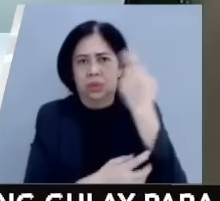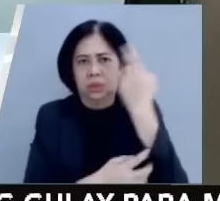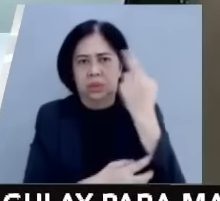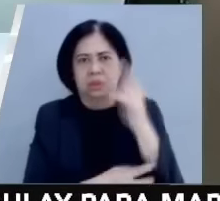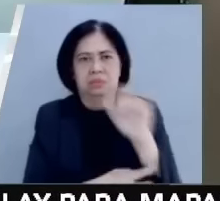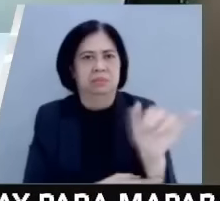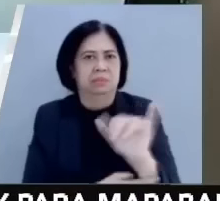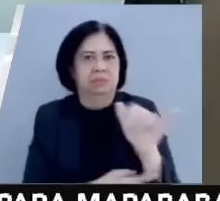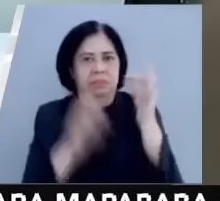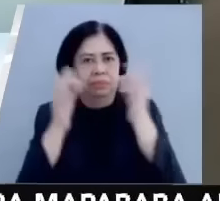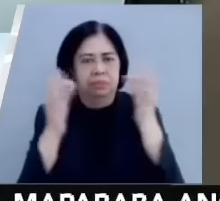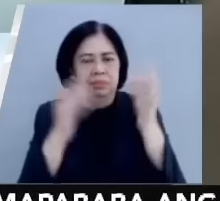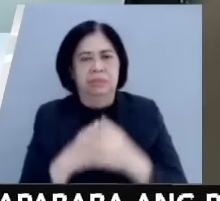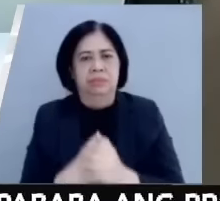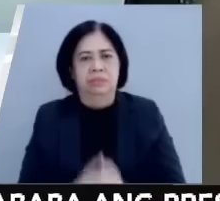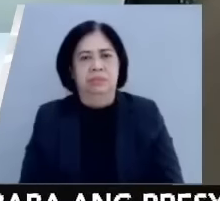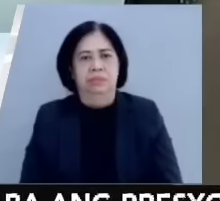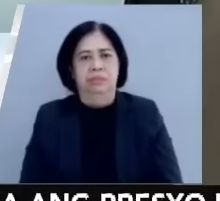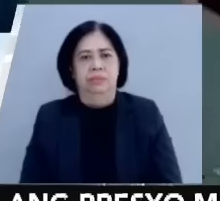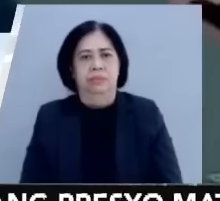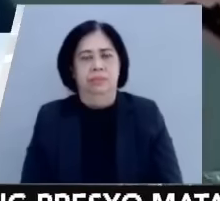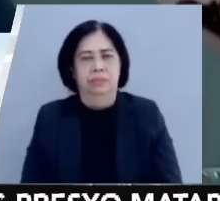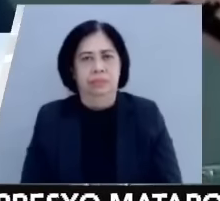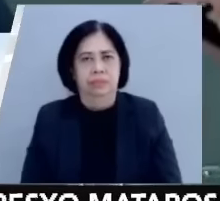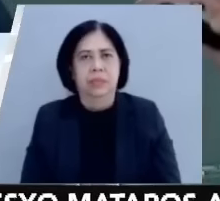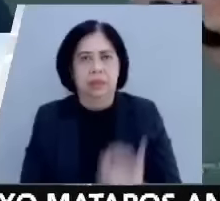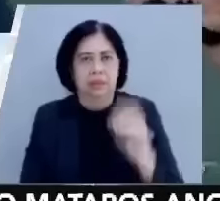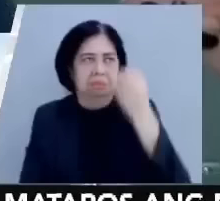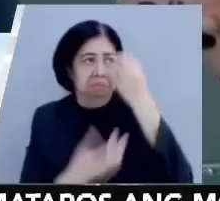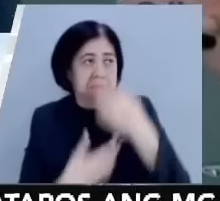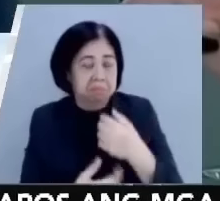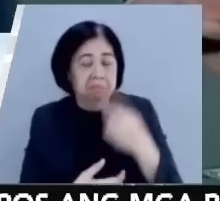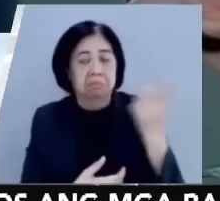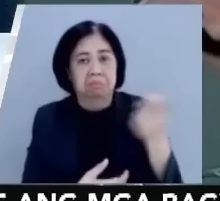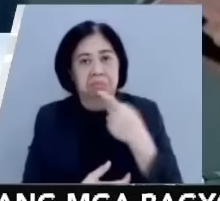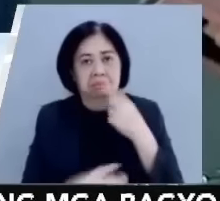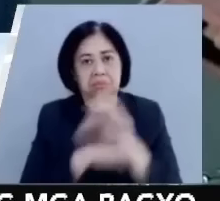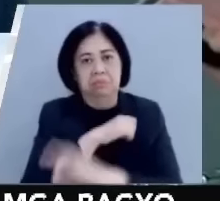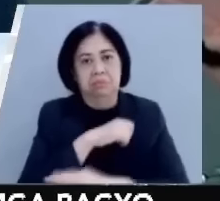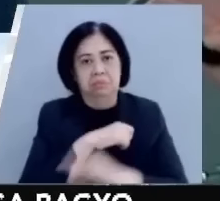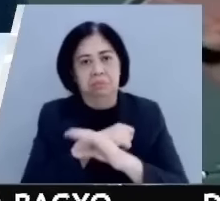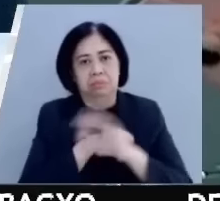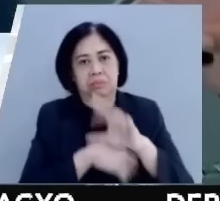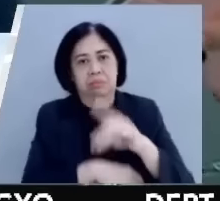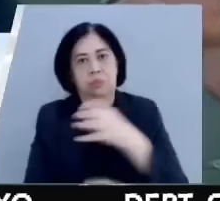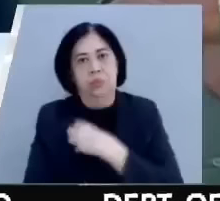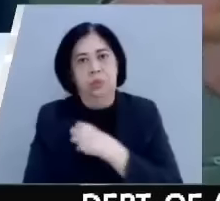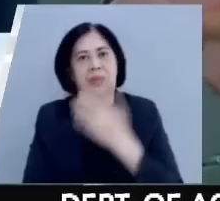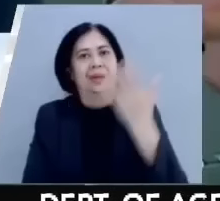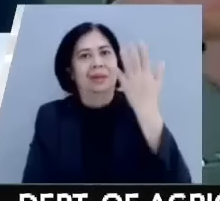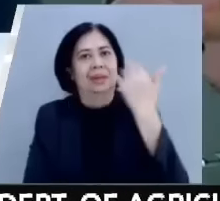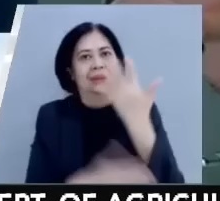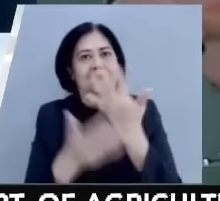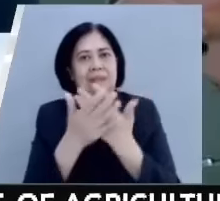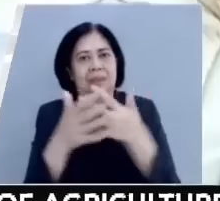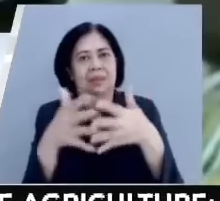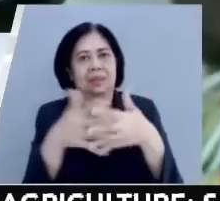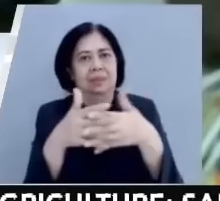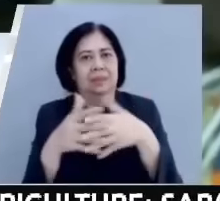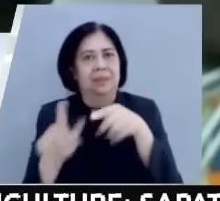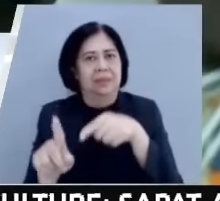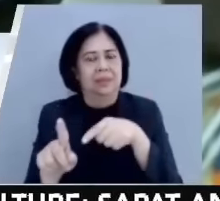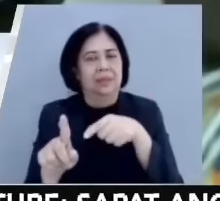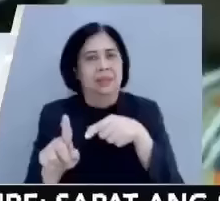drugs. Ayun lang po yung sinabi niya. Napag-alaman naman ng pulisya na dati nang nakulong sa Amerika ang dayuhang suspect,